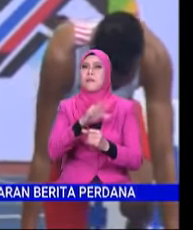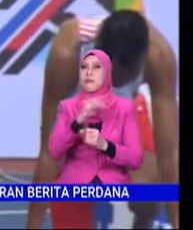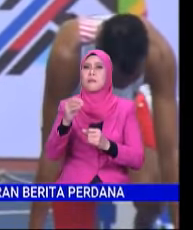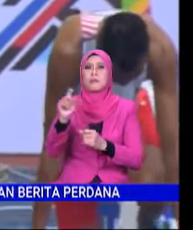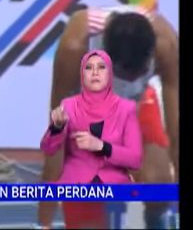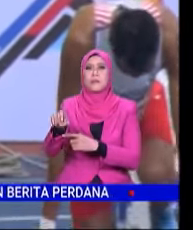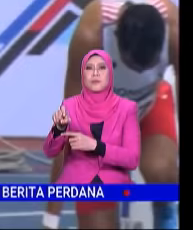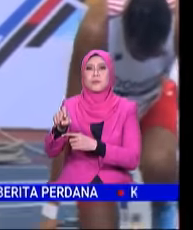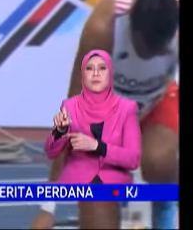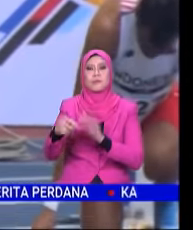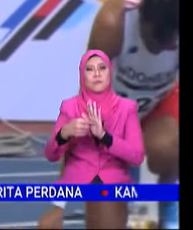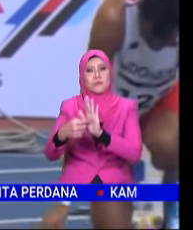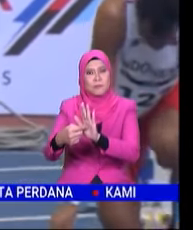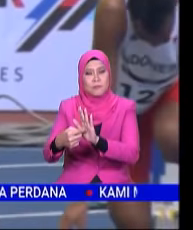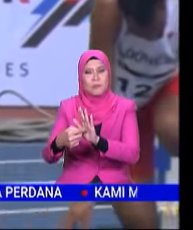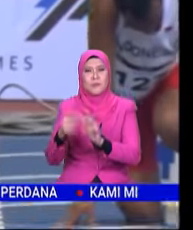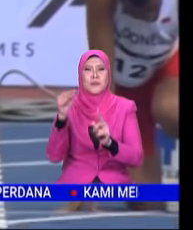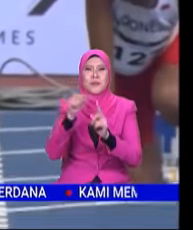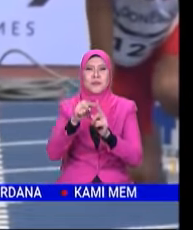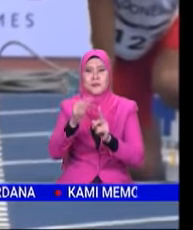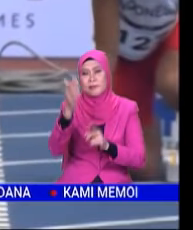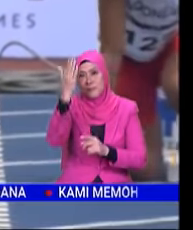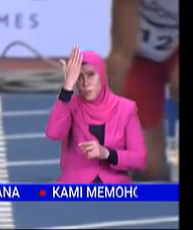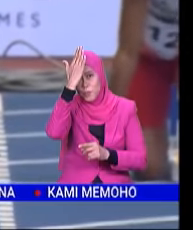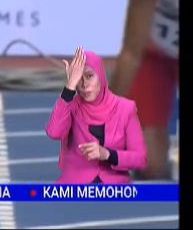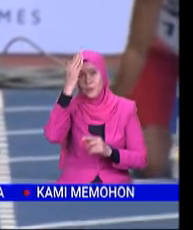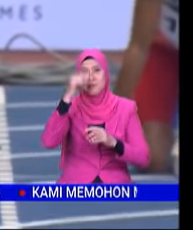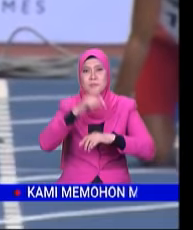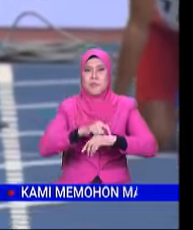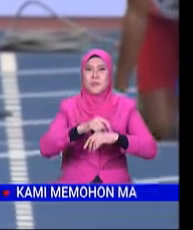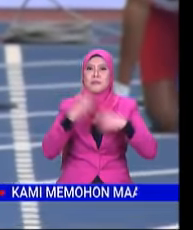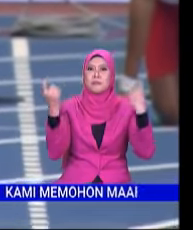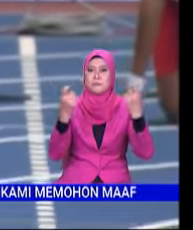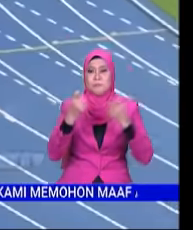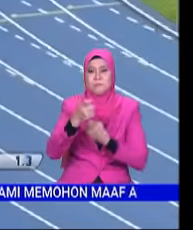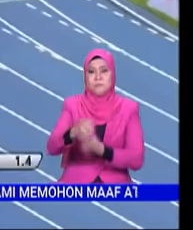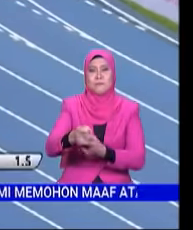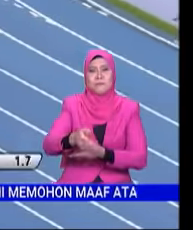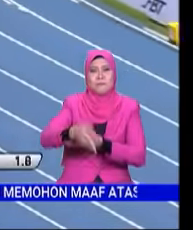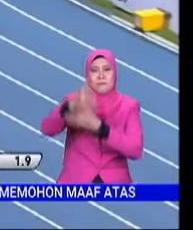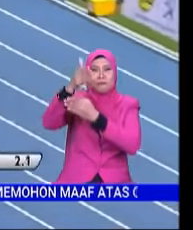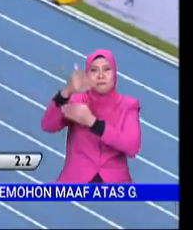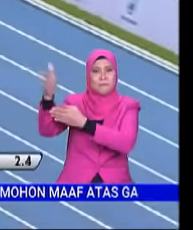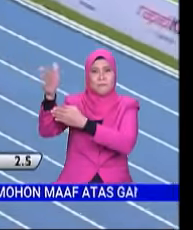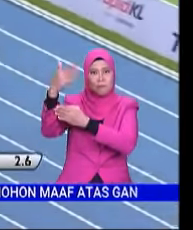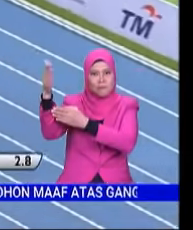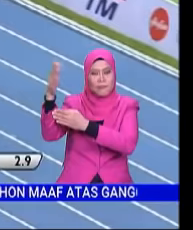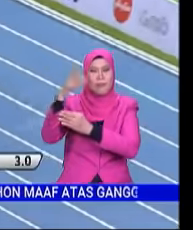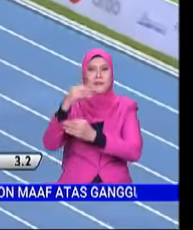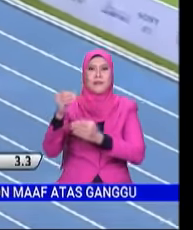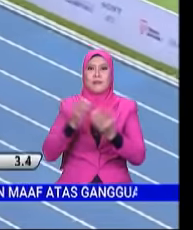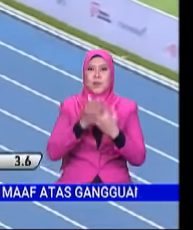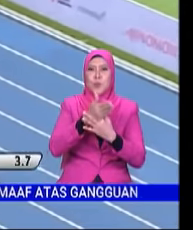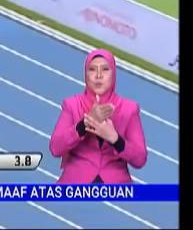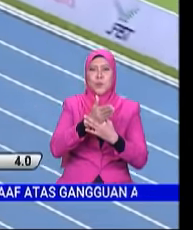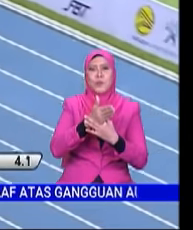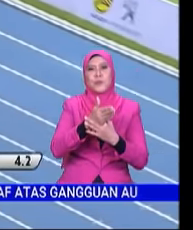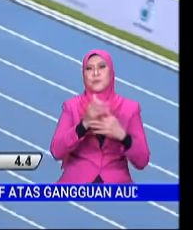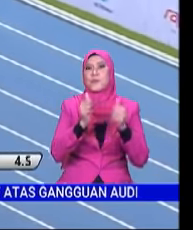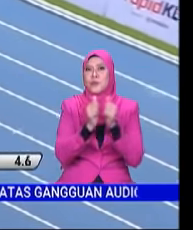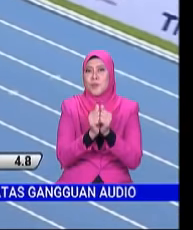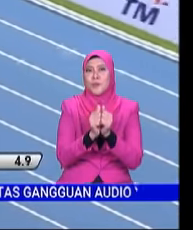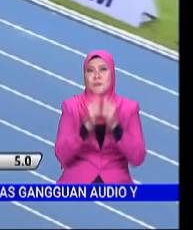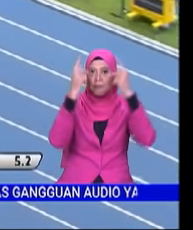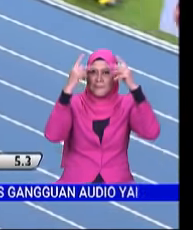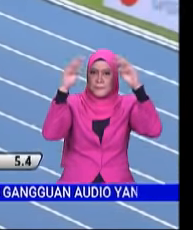perlu dipersembahkan kepada Di-Pertuan Agong semasa majlis penyerahan jalur gemilang serta melalui majlis amanah bersama